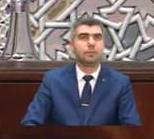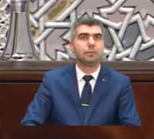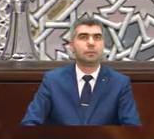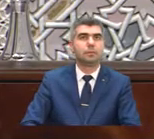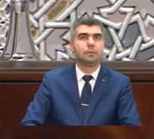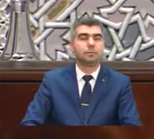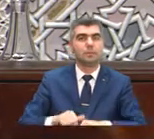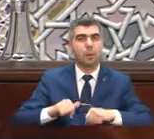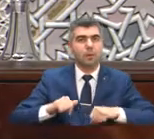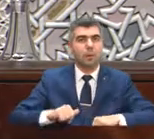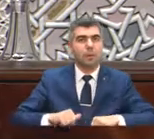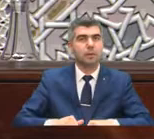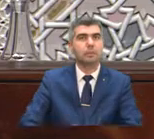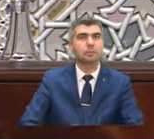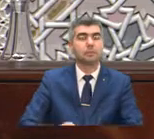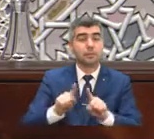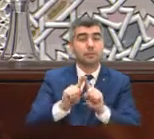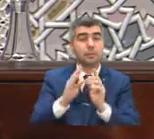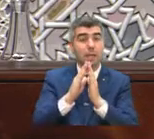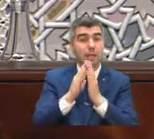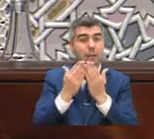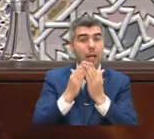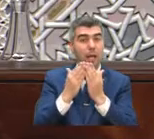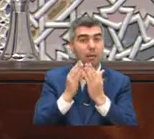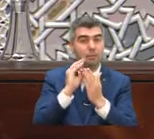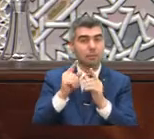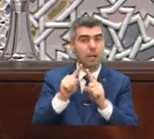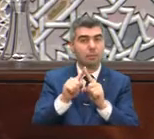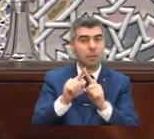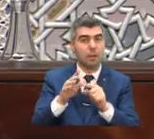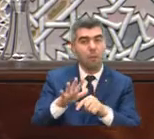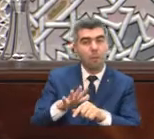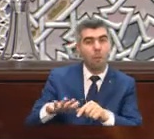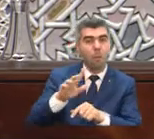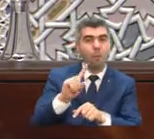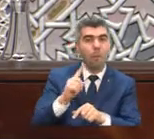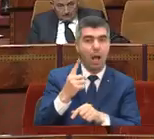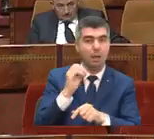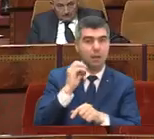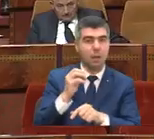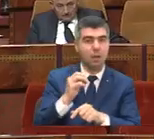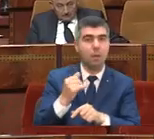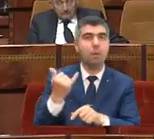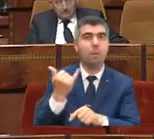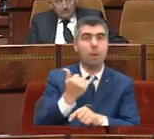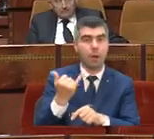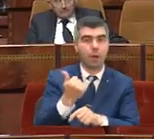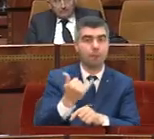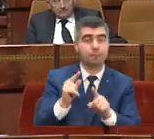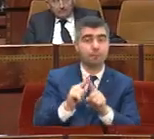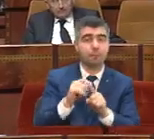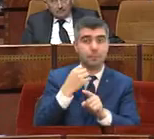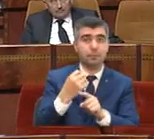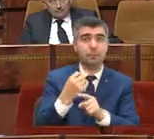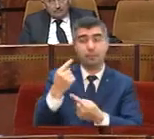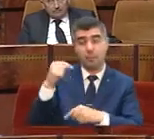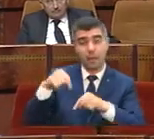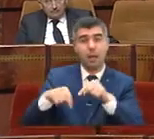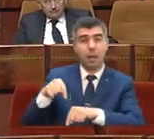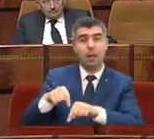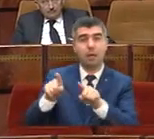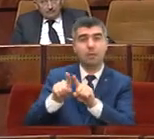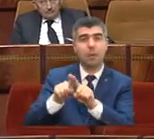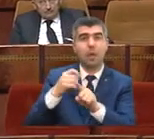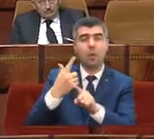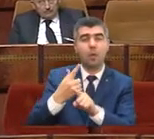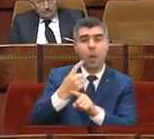السيد الوزير، السجل الاجتماعي الموحد ورش استراتيجي مهم جدا لبلادنا، بلدان عندها اكثر من مليار نسمة ما نجحت انها تقوم فيه. عندنا كل ثقه